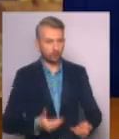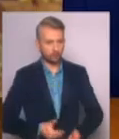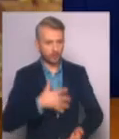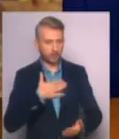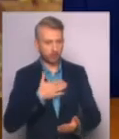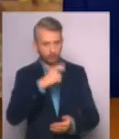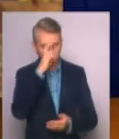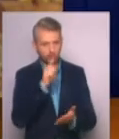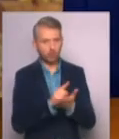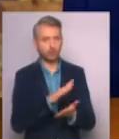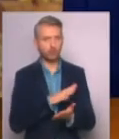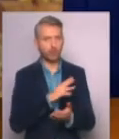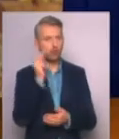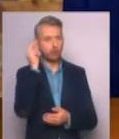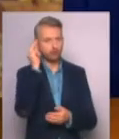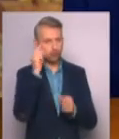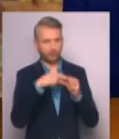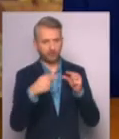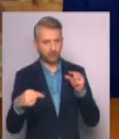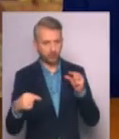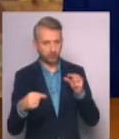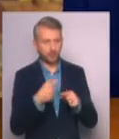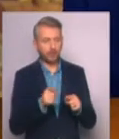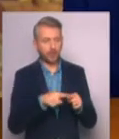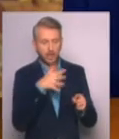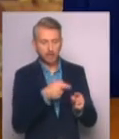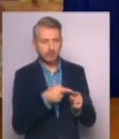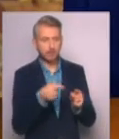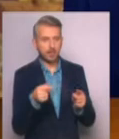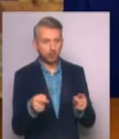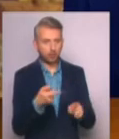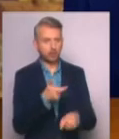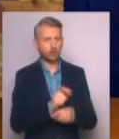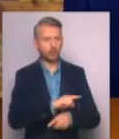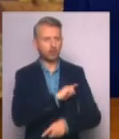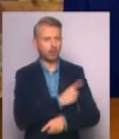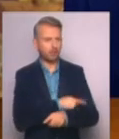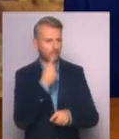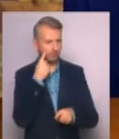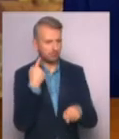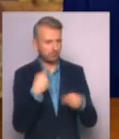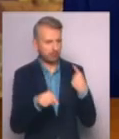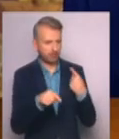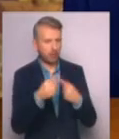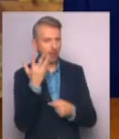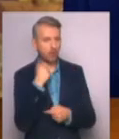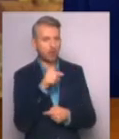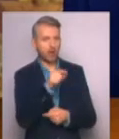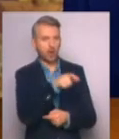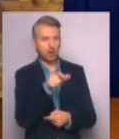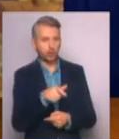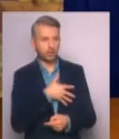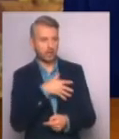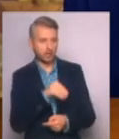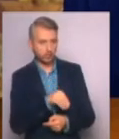бути чорна стрічка. І, відповідно, на цей період дуже сильно дисонує, коли там люди гинуть від куля, а